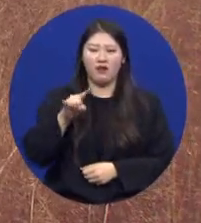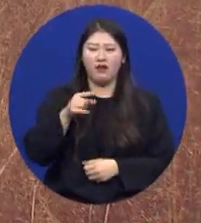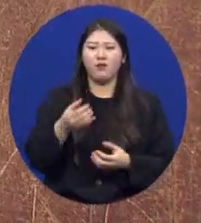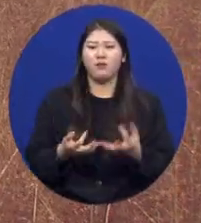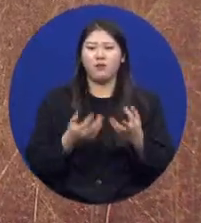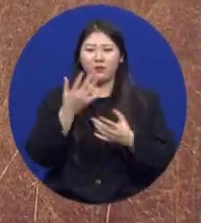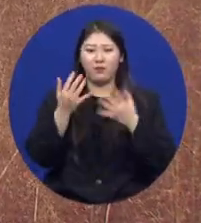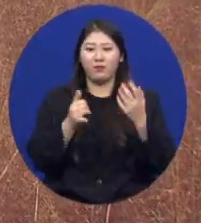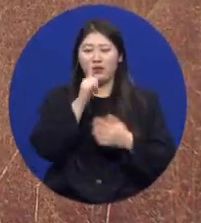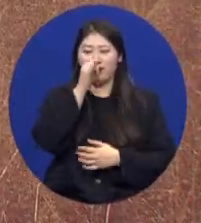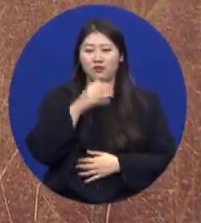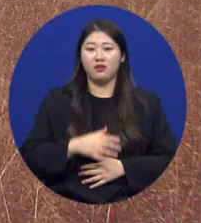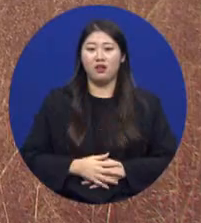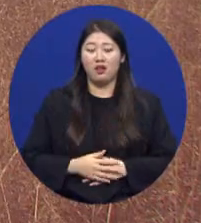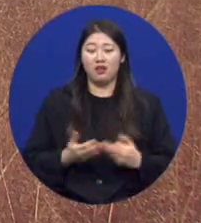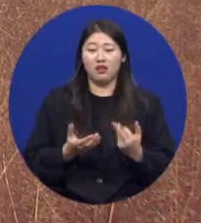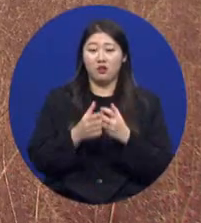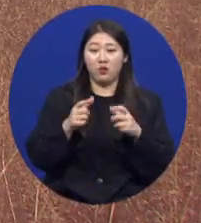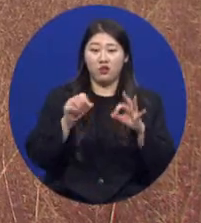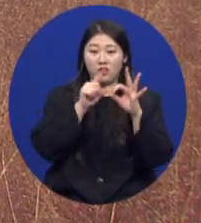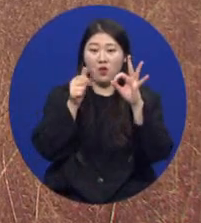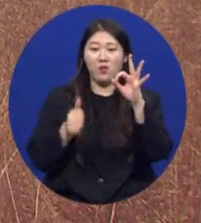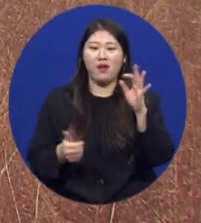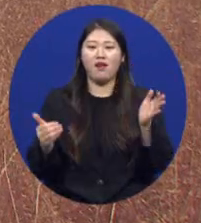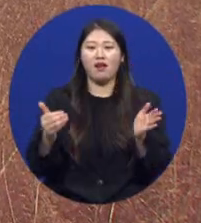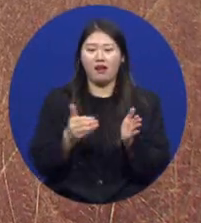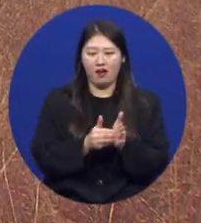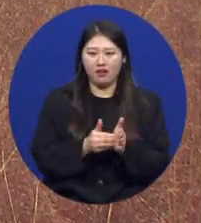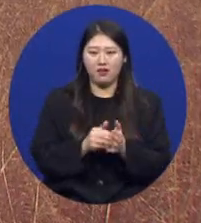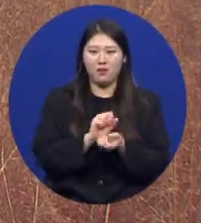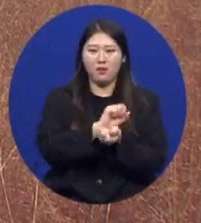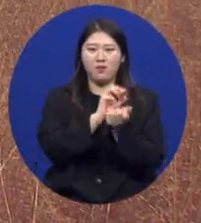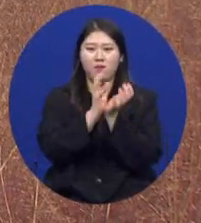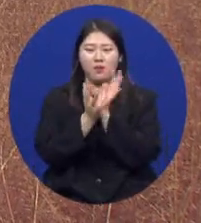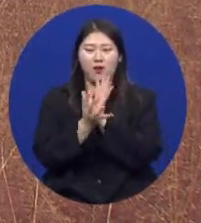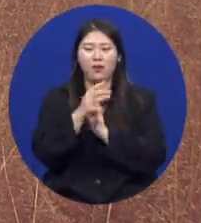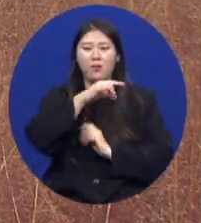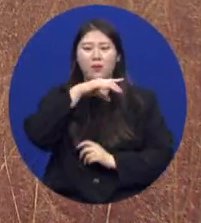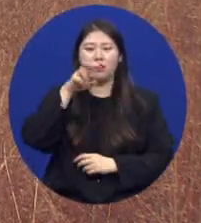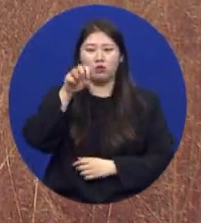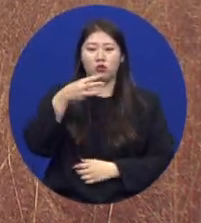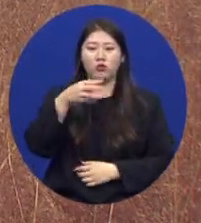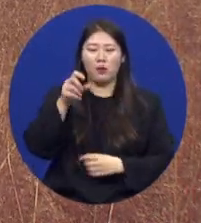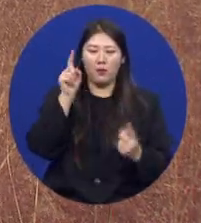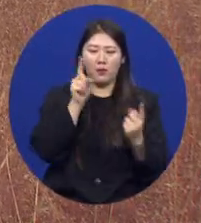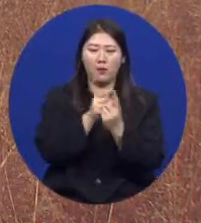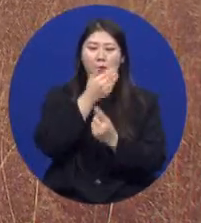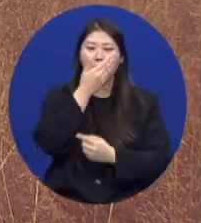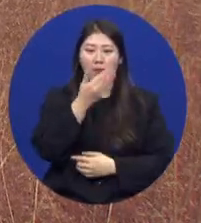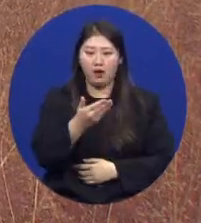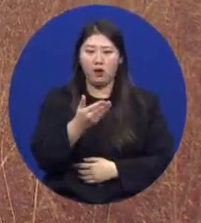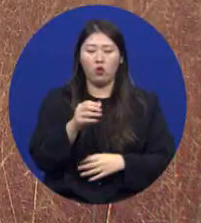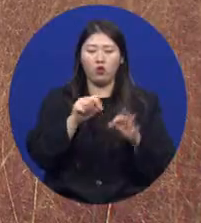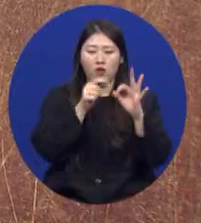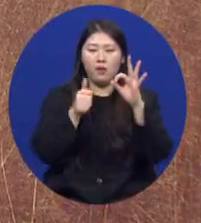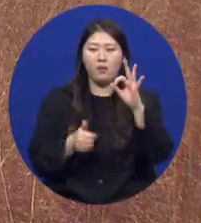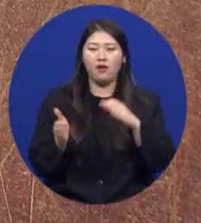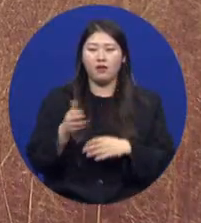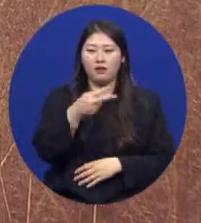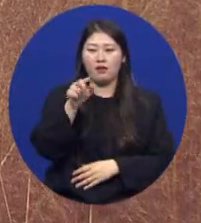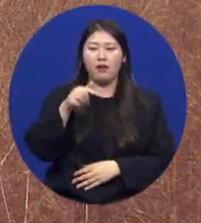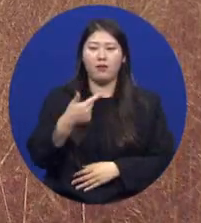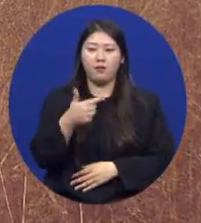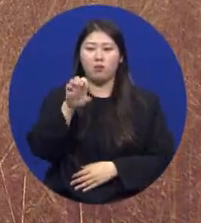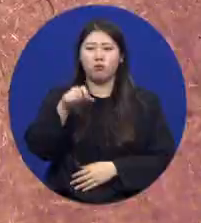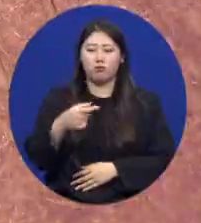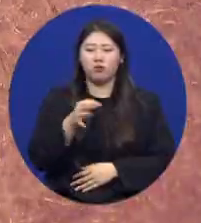있습니다. 제주에서는 10월 말까지 이 만개한 핑크뮬리를 만나보실 수 있고요. 10월 말부터는 단풍도 절정에 이를 것으로